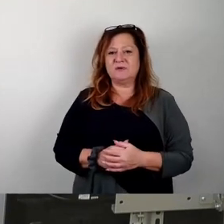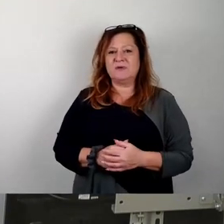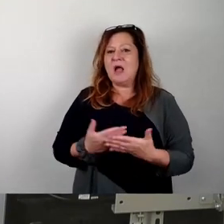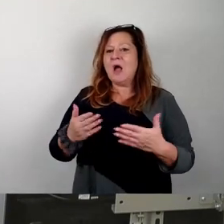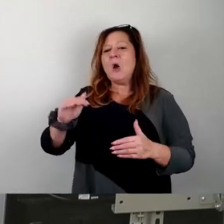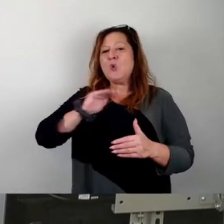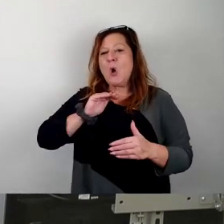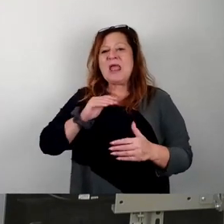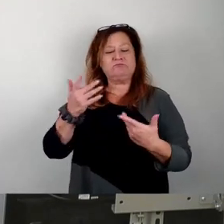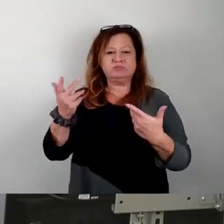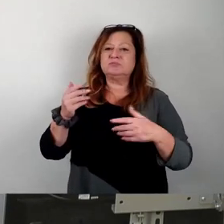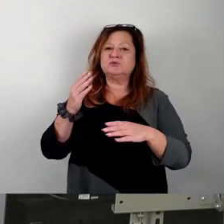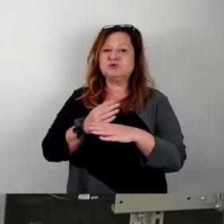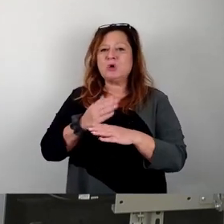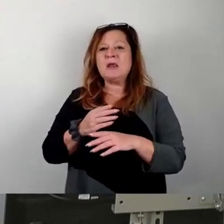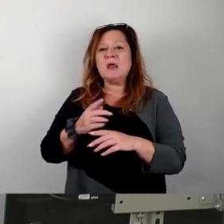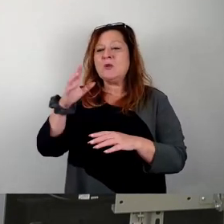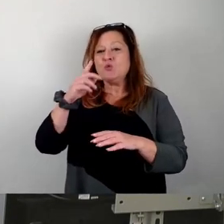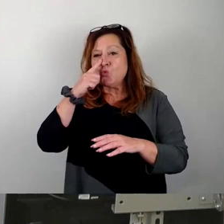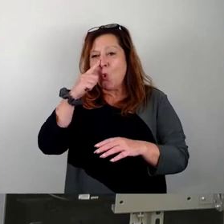ausgenommen sind Monarchie und Königshaus.